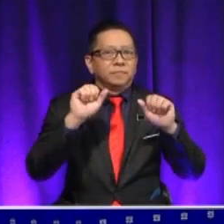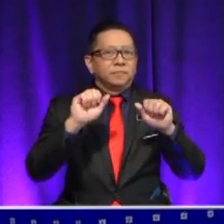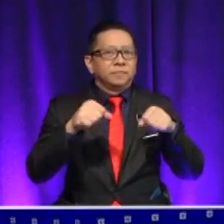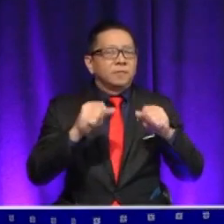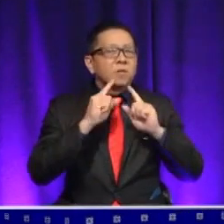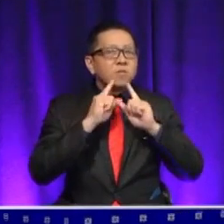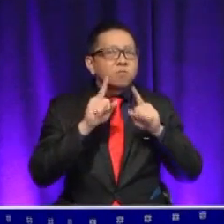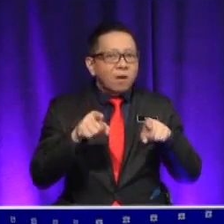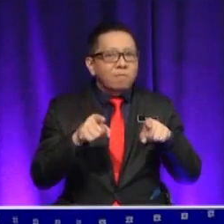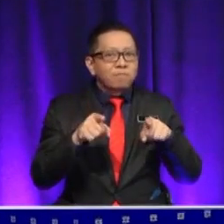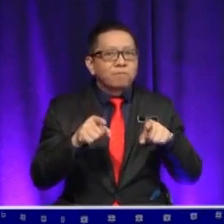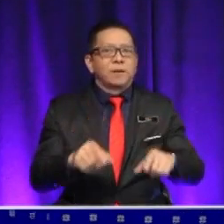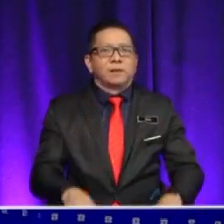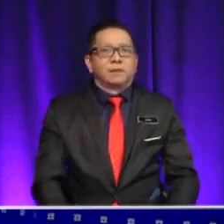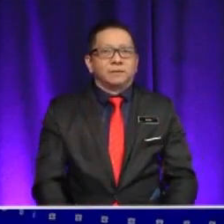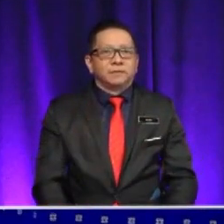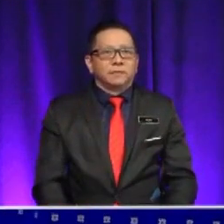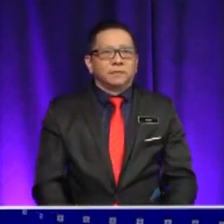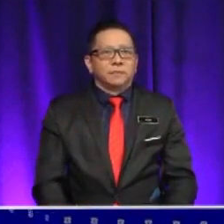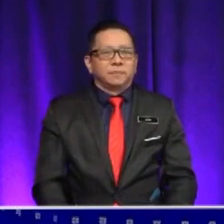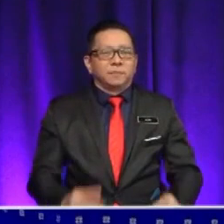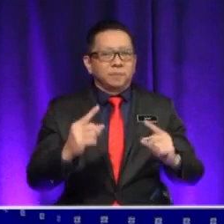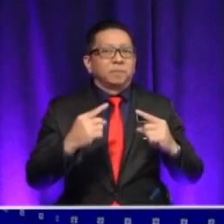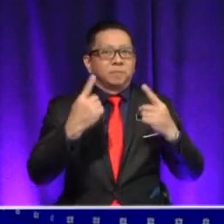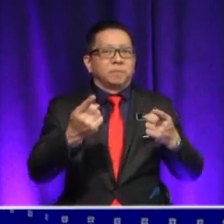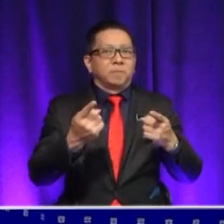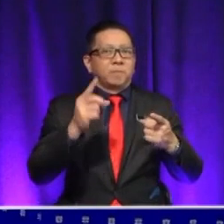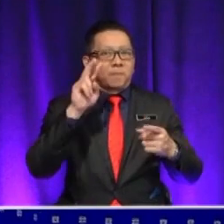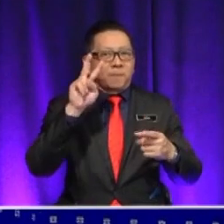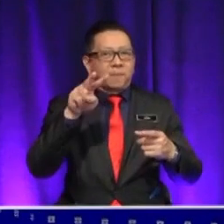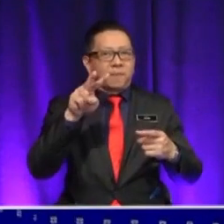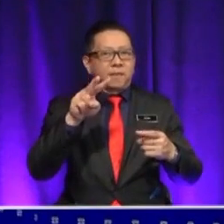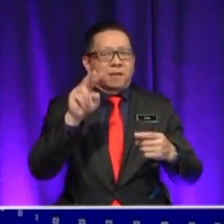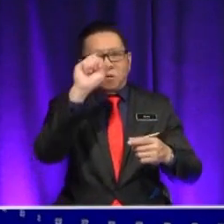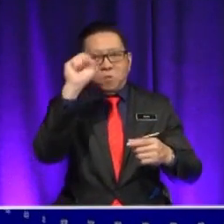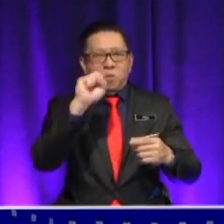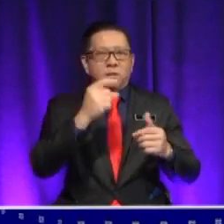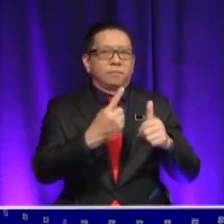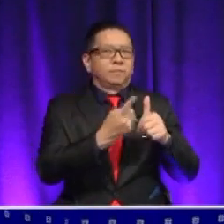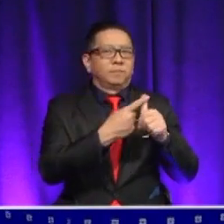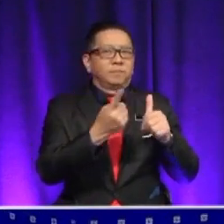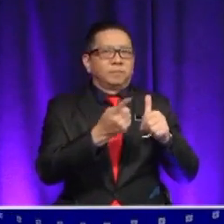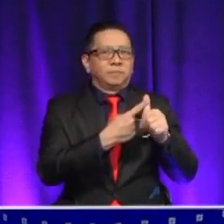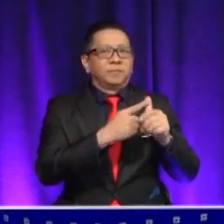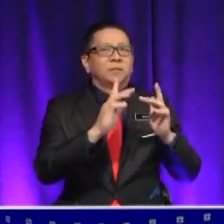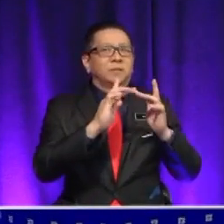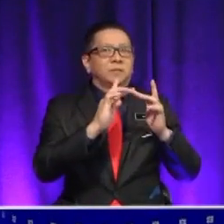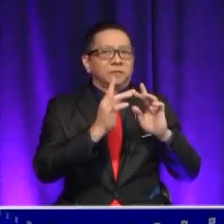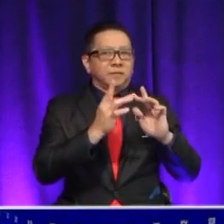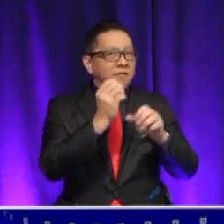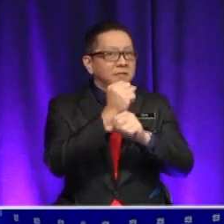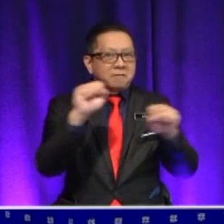mungkin boleh cuba menjawab. Jadi jom kita lihat apakah soalannya. Jadi murid-murid yang berada dalam talian,